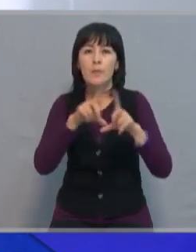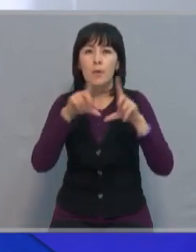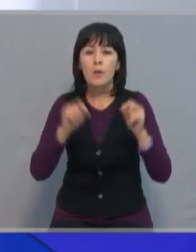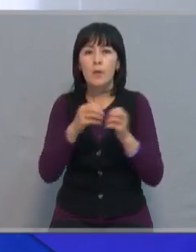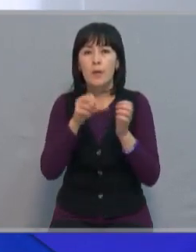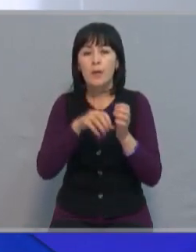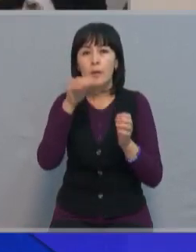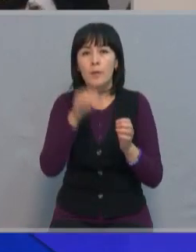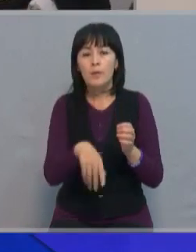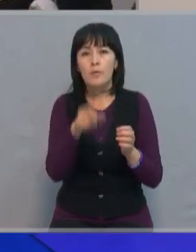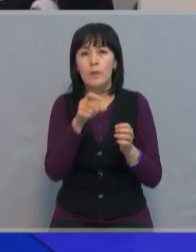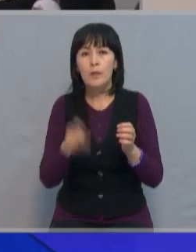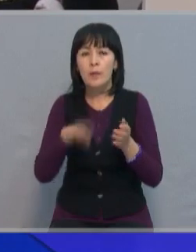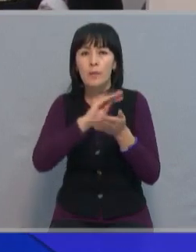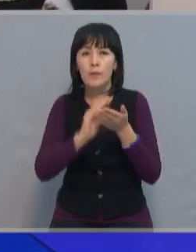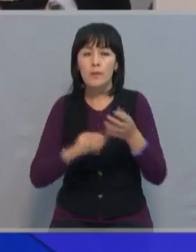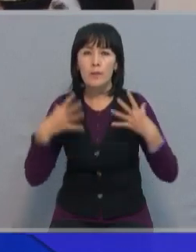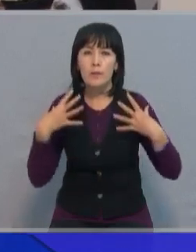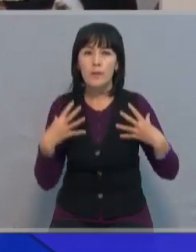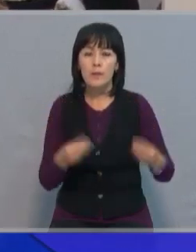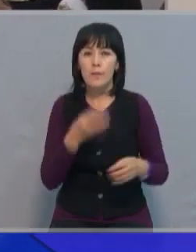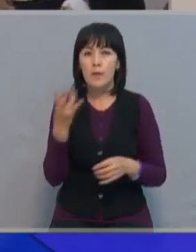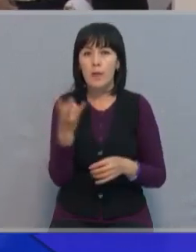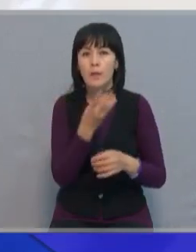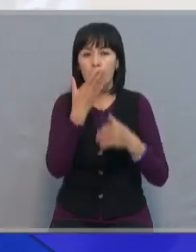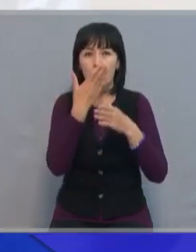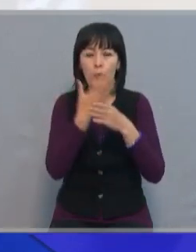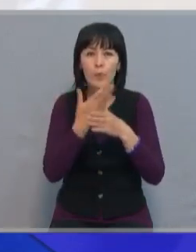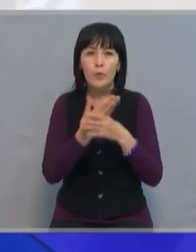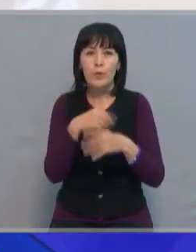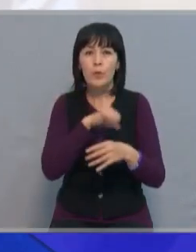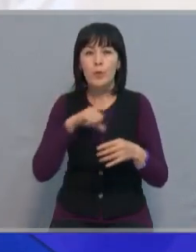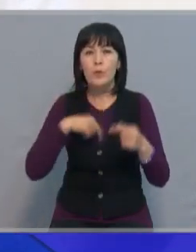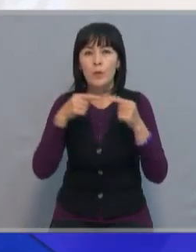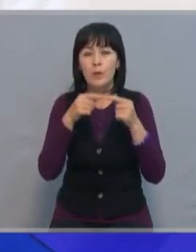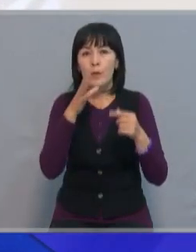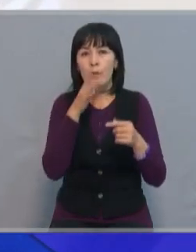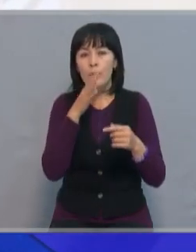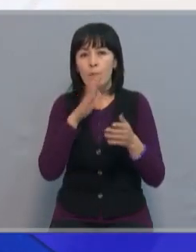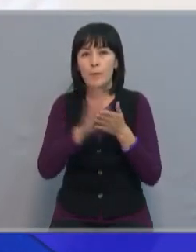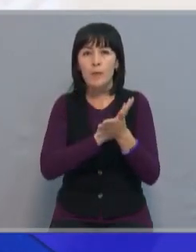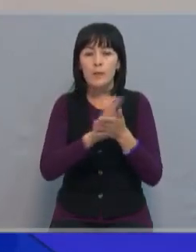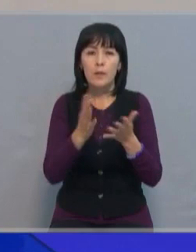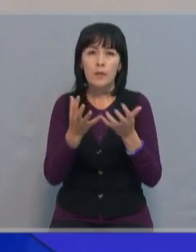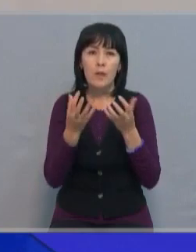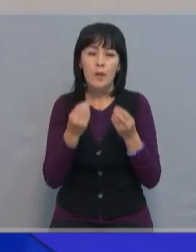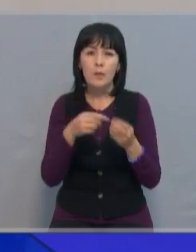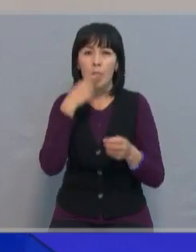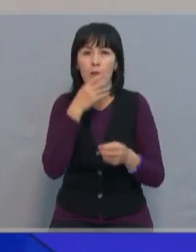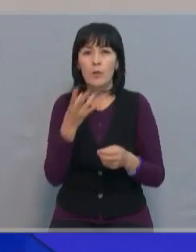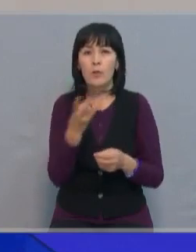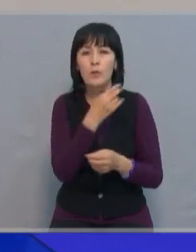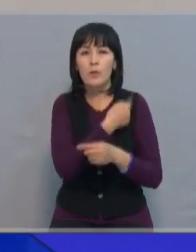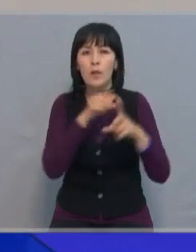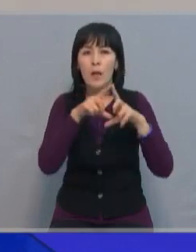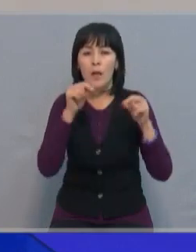мыңға жуық адам тіркелген. Барлығы да денсаулығына қажетті қызмет түрлерін өз уақытында және тегін алуда. Айта кетерлігі,